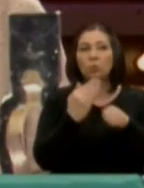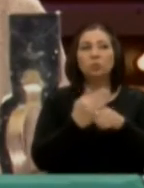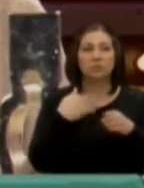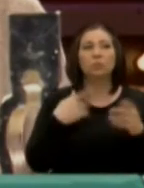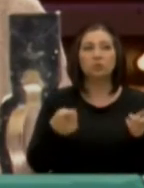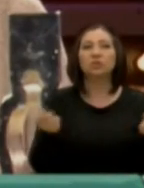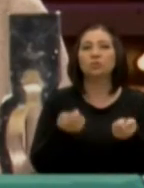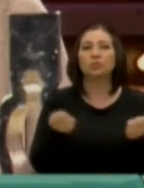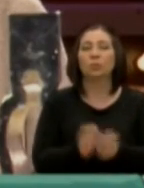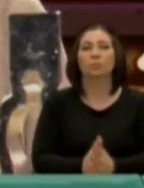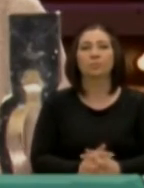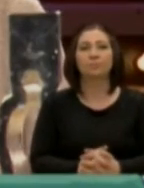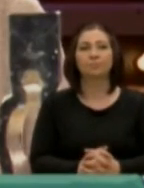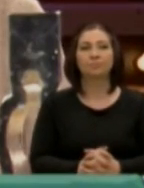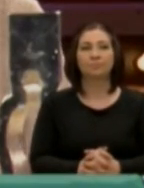çalışıyorum.